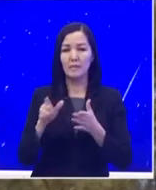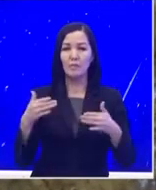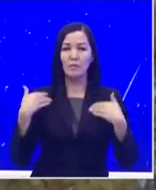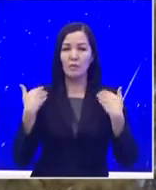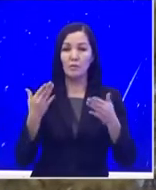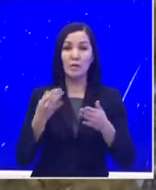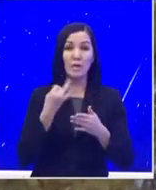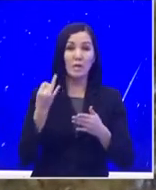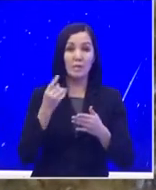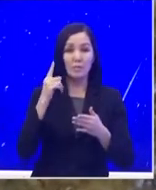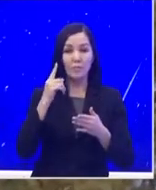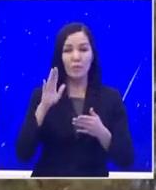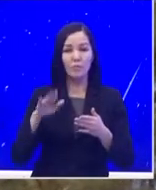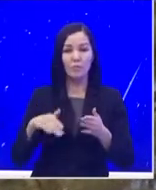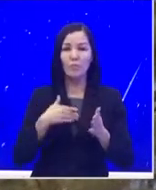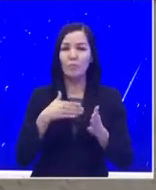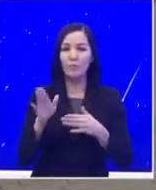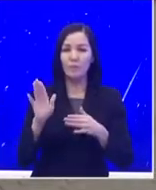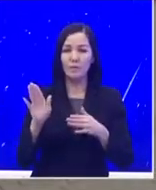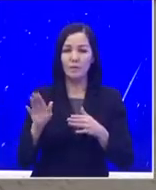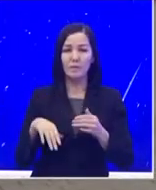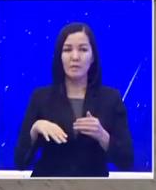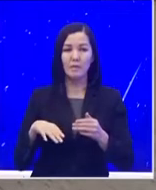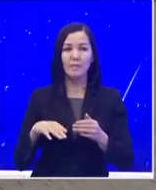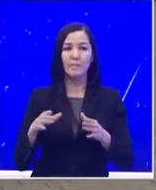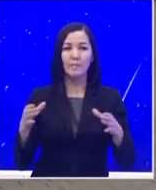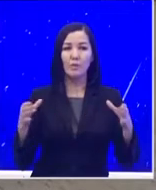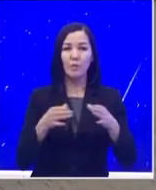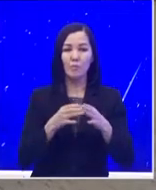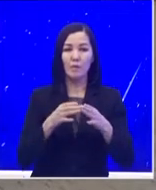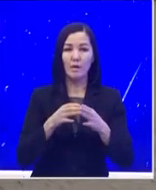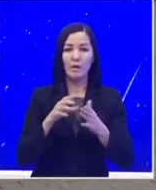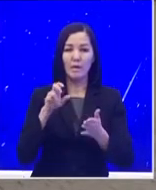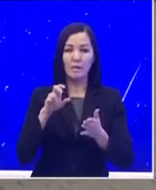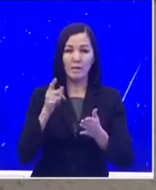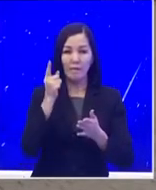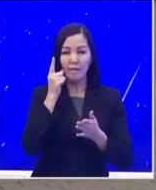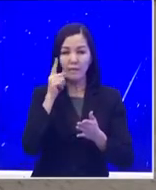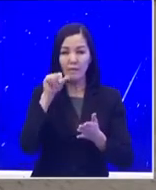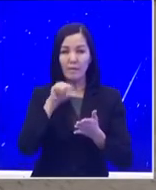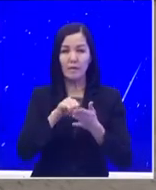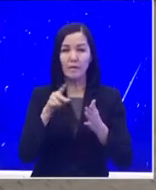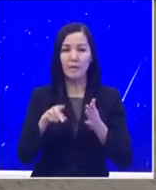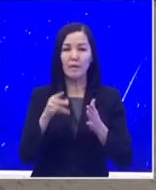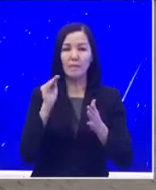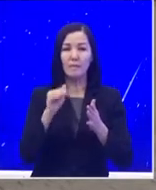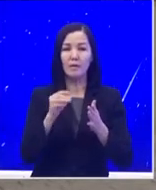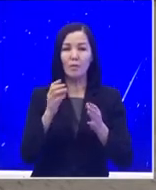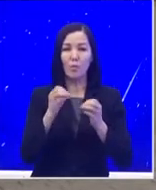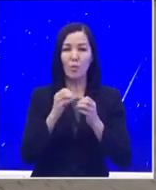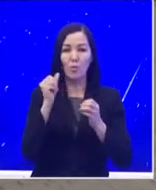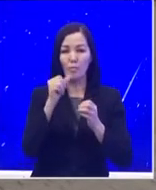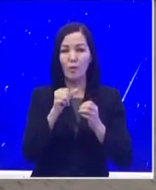қызыққанмен ойлана келе бастарқанын айтады. Группаға кіріп едім. Осындай 2000 салсаң 10000